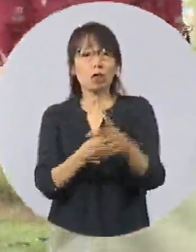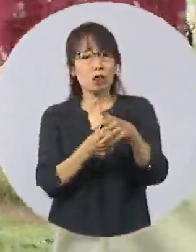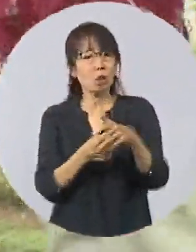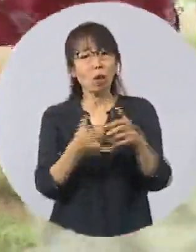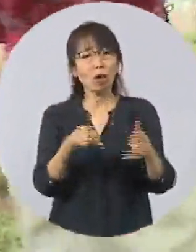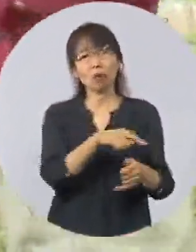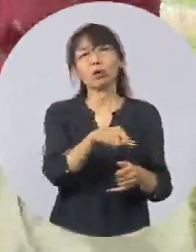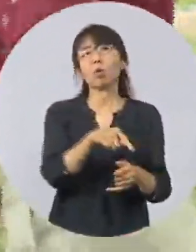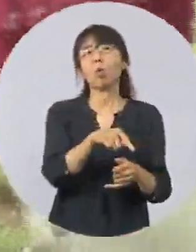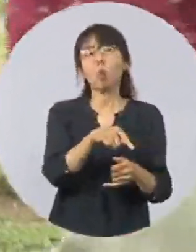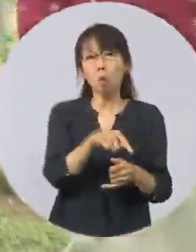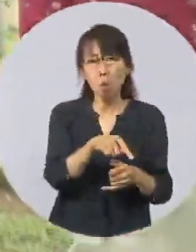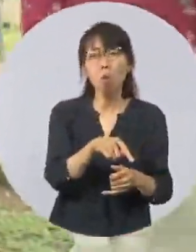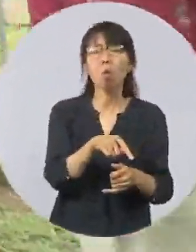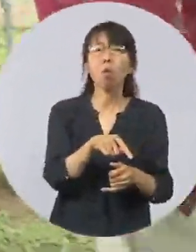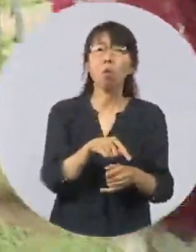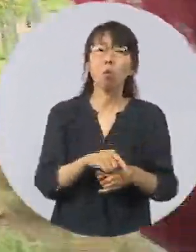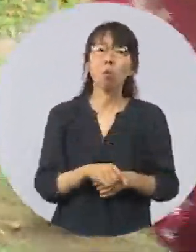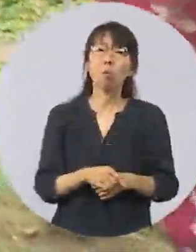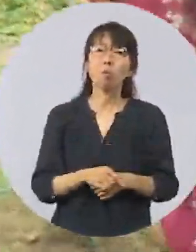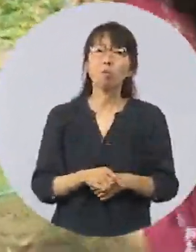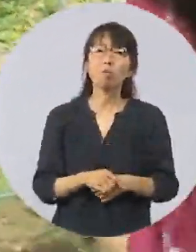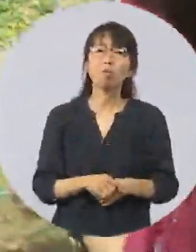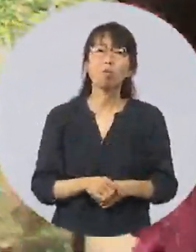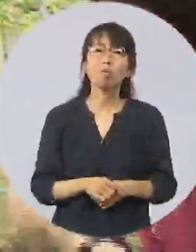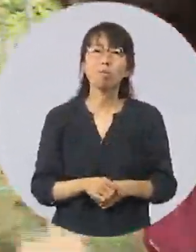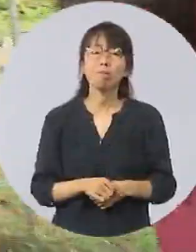を育んでいるということです。